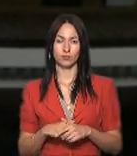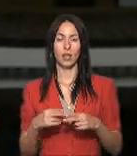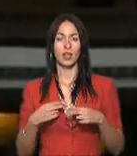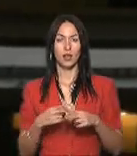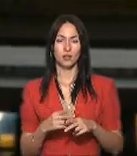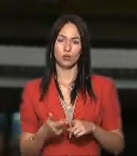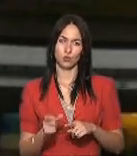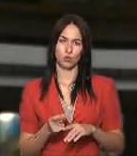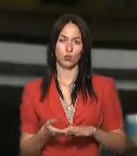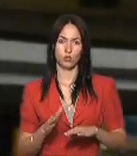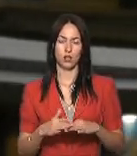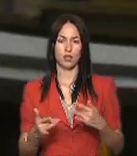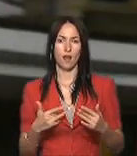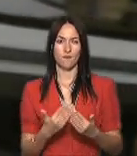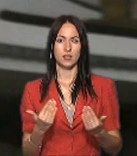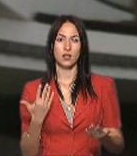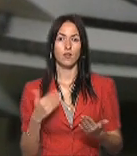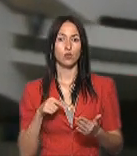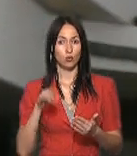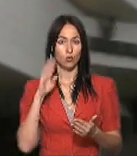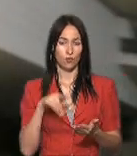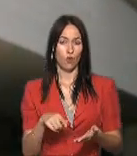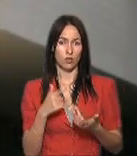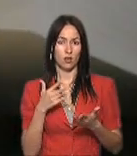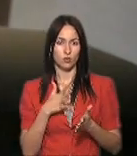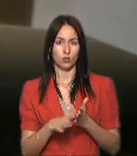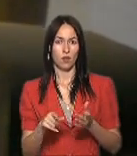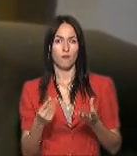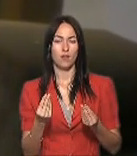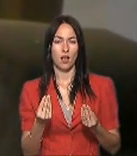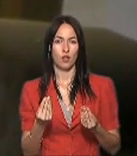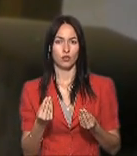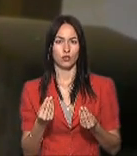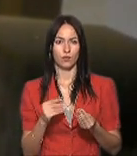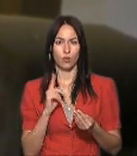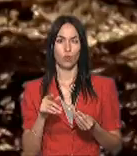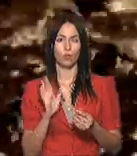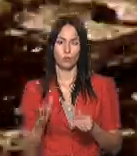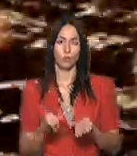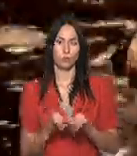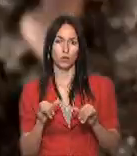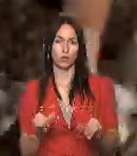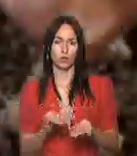Технічно дуже складна вистава, бо якщо тут вода, зрозуміло, у нас тут влажність, вологість буде збільшуватися.